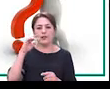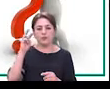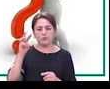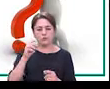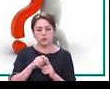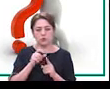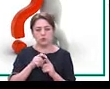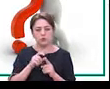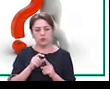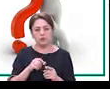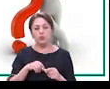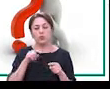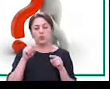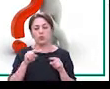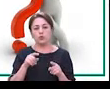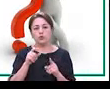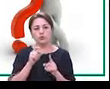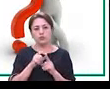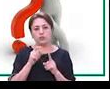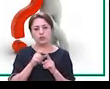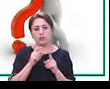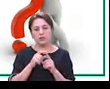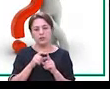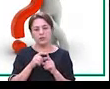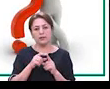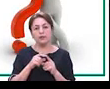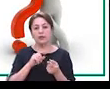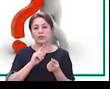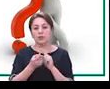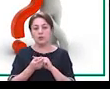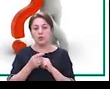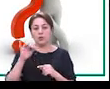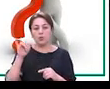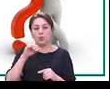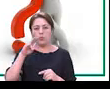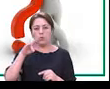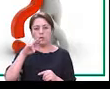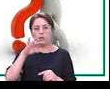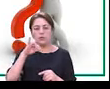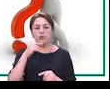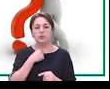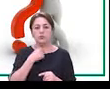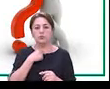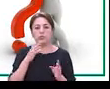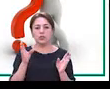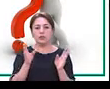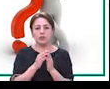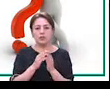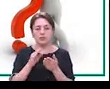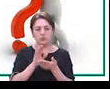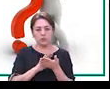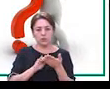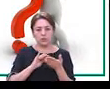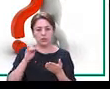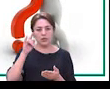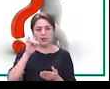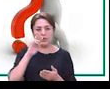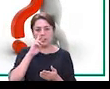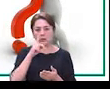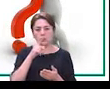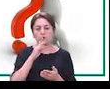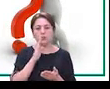so'zlari. Demak, ushbu so'zlarning aksariyatida unli tovushlar bilan ifodalangan